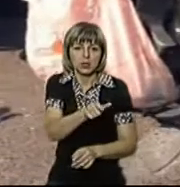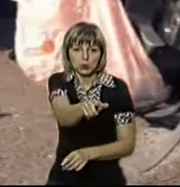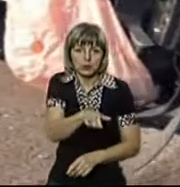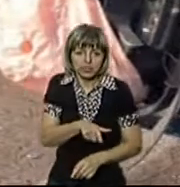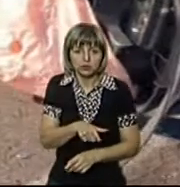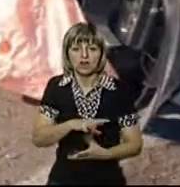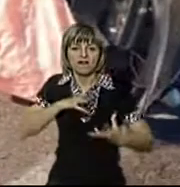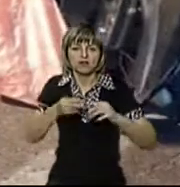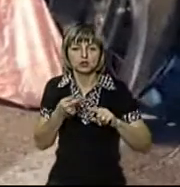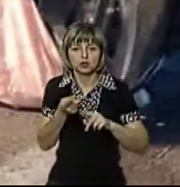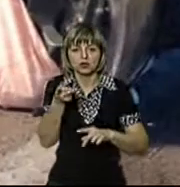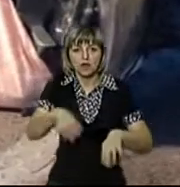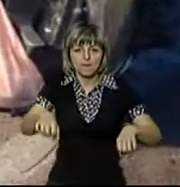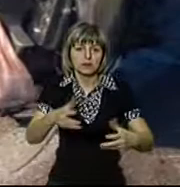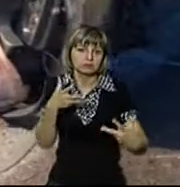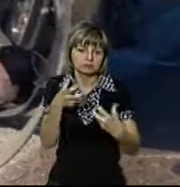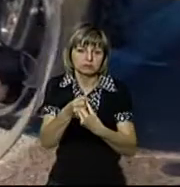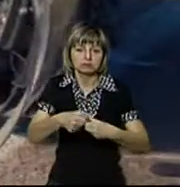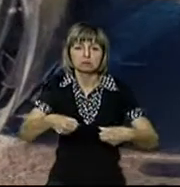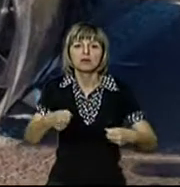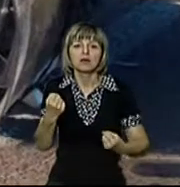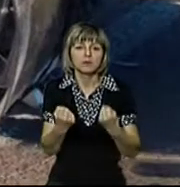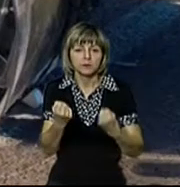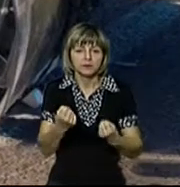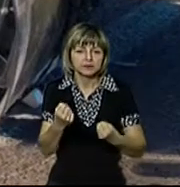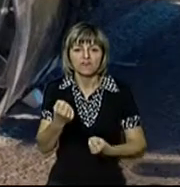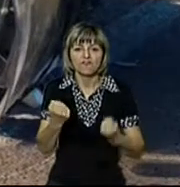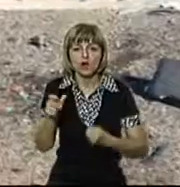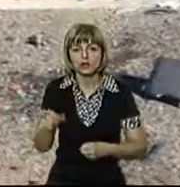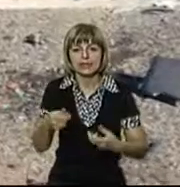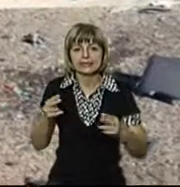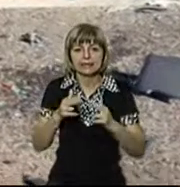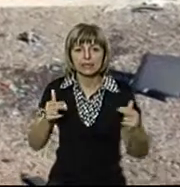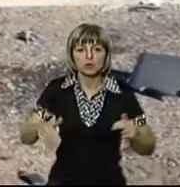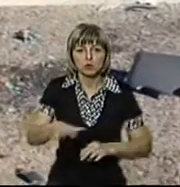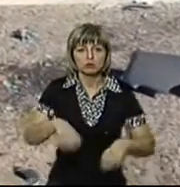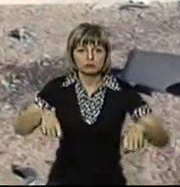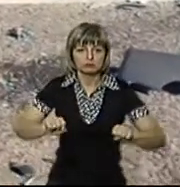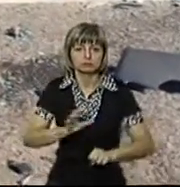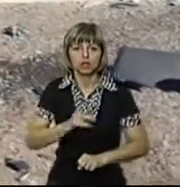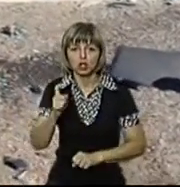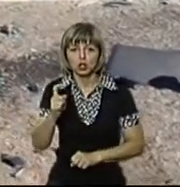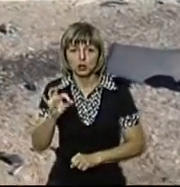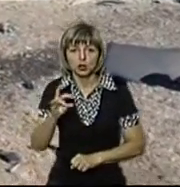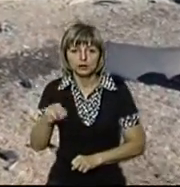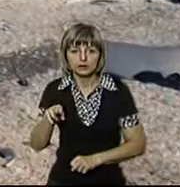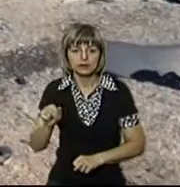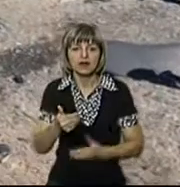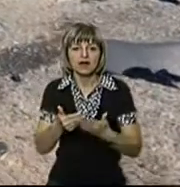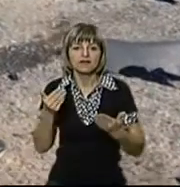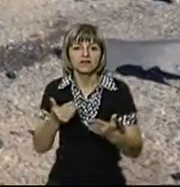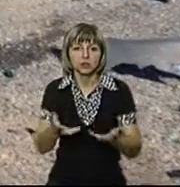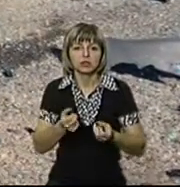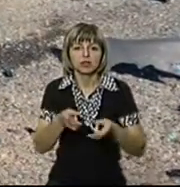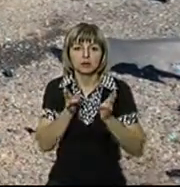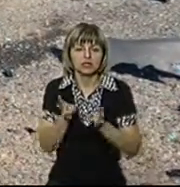чого два мотоцикла зіткнулися з автомобілем. Водій з Дніпропетровщини їхав мотоциклом «Хонда». Від отриманих травм загинув на місці